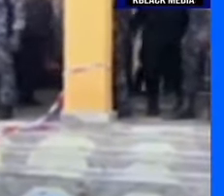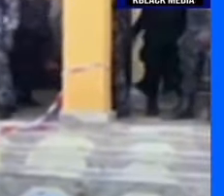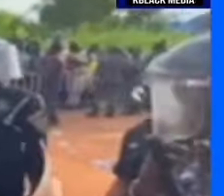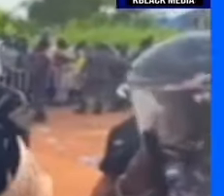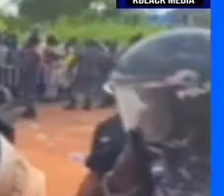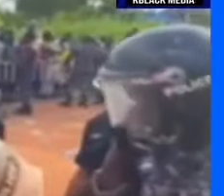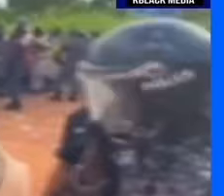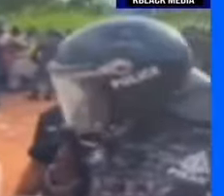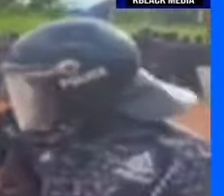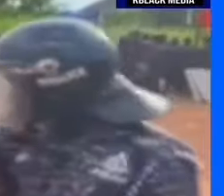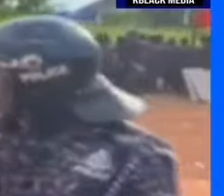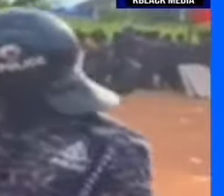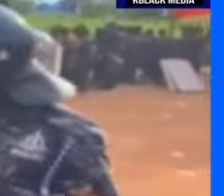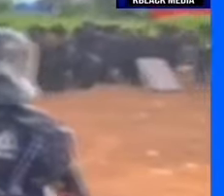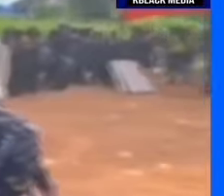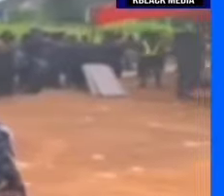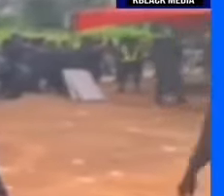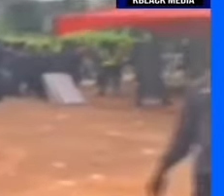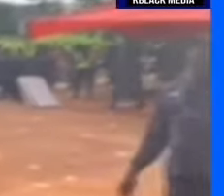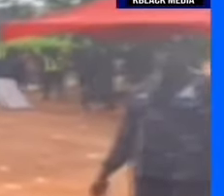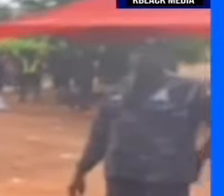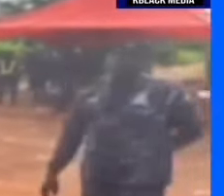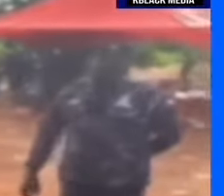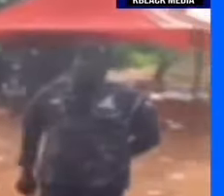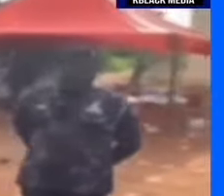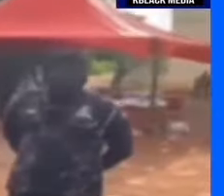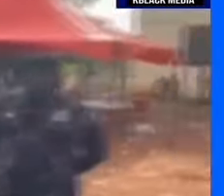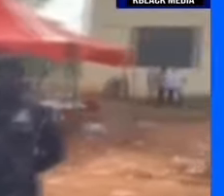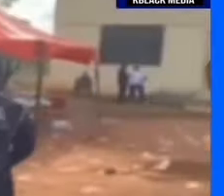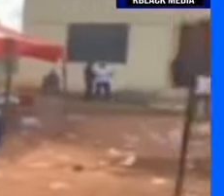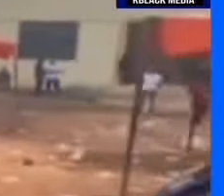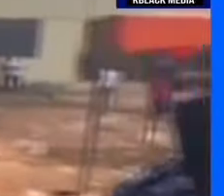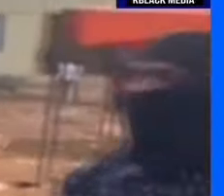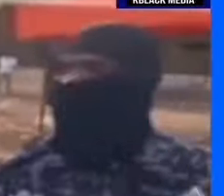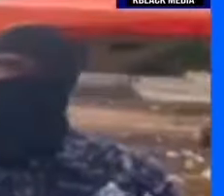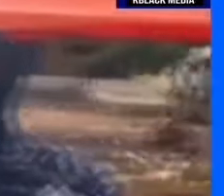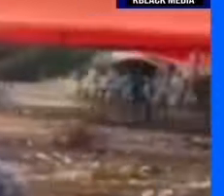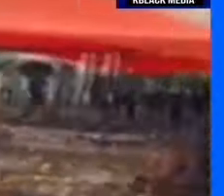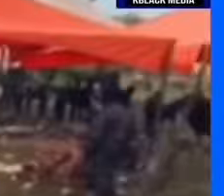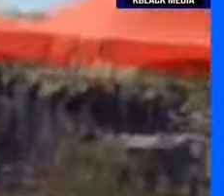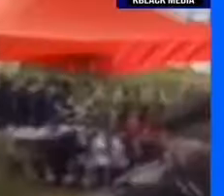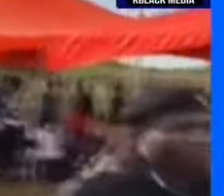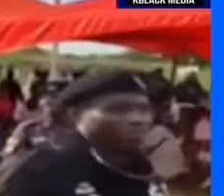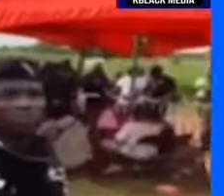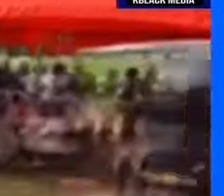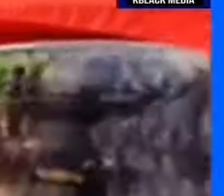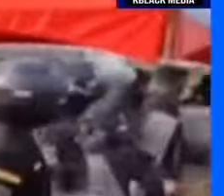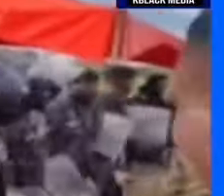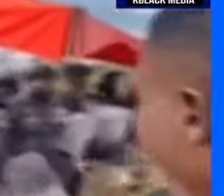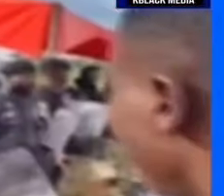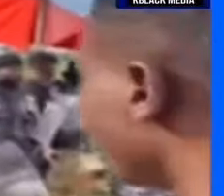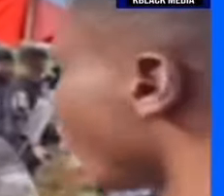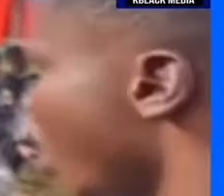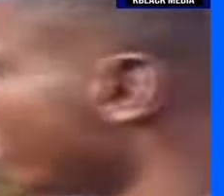yanso ya besha se mutiri mpona mwabono ya time mfono so ya befa ya mwajine no mwye no mwa sopa yesi ya aposi